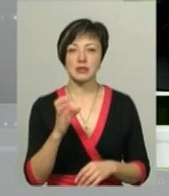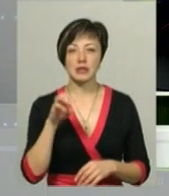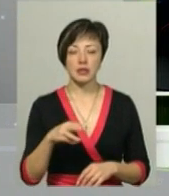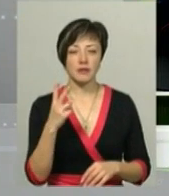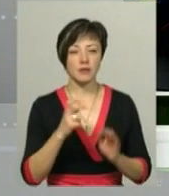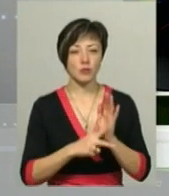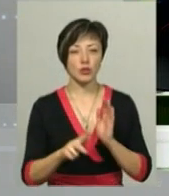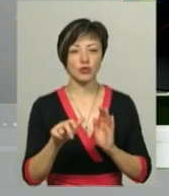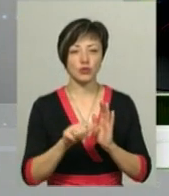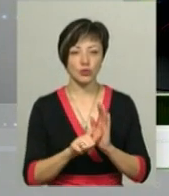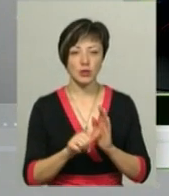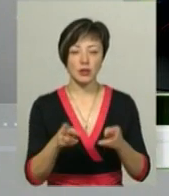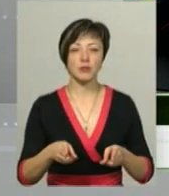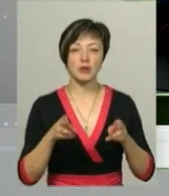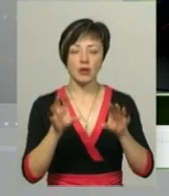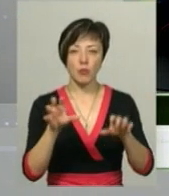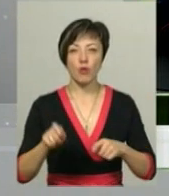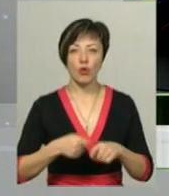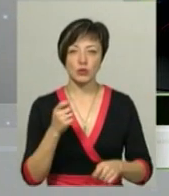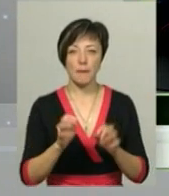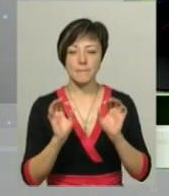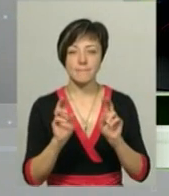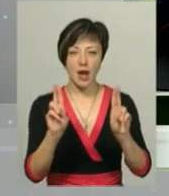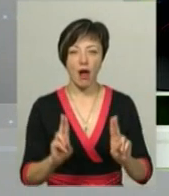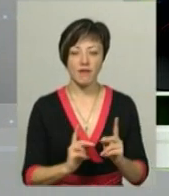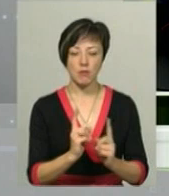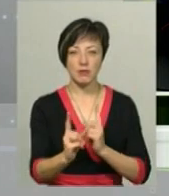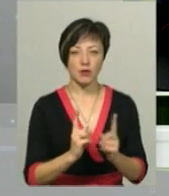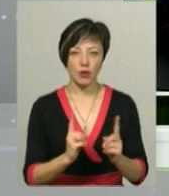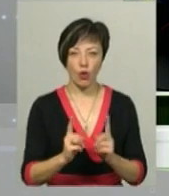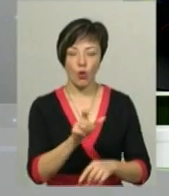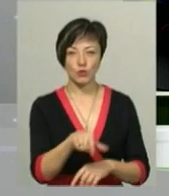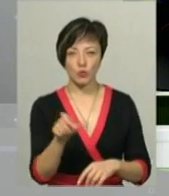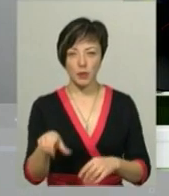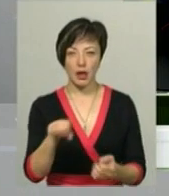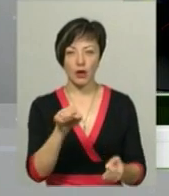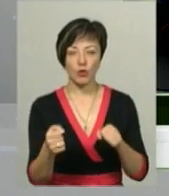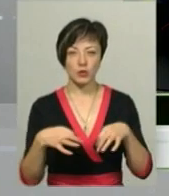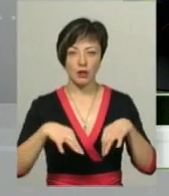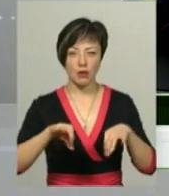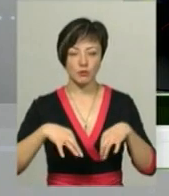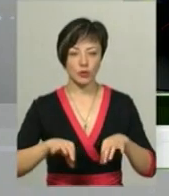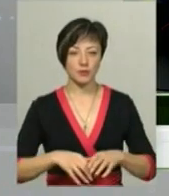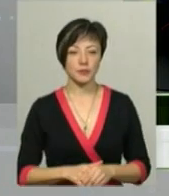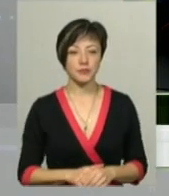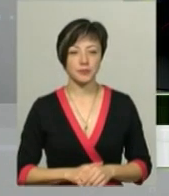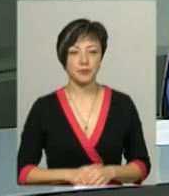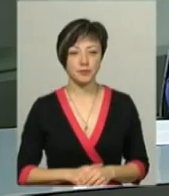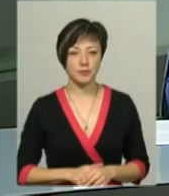кодексу України за порушення правил безпеки дорожнього руху або експлуатації транспорту особами, які керують транспортними засобами.